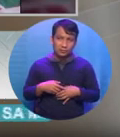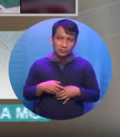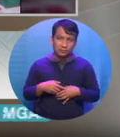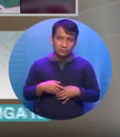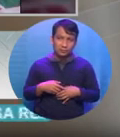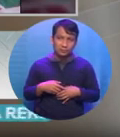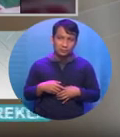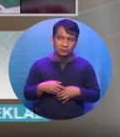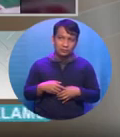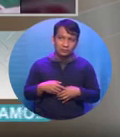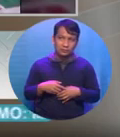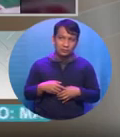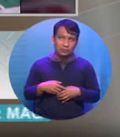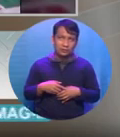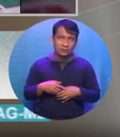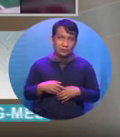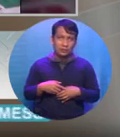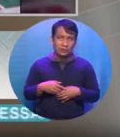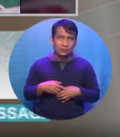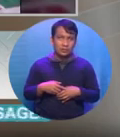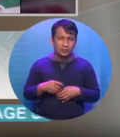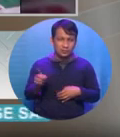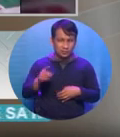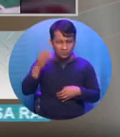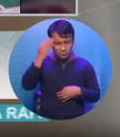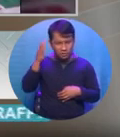niya. Gusto niyo po malaman kung?